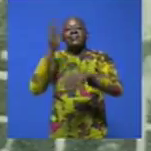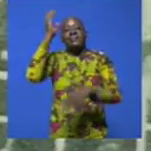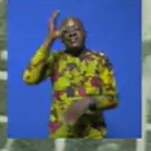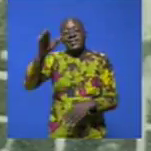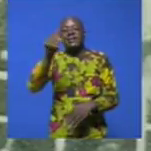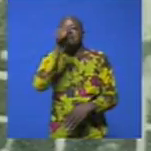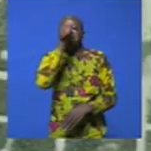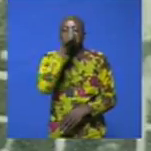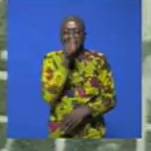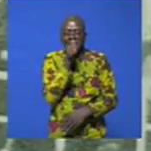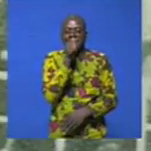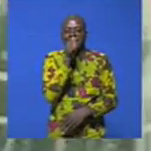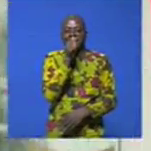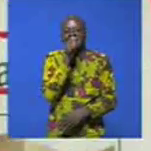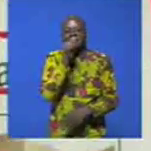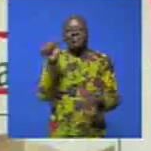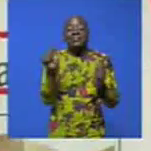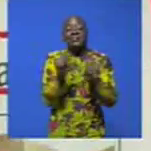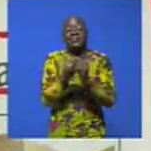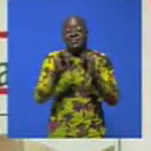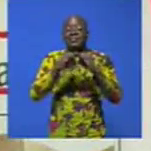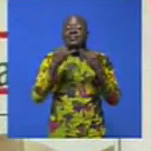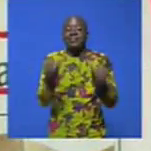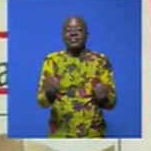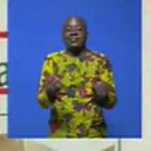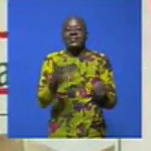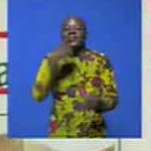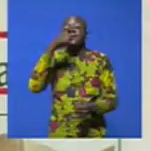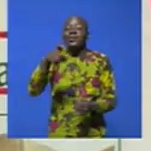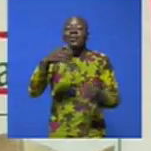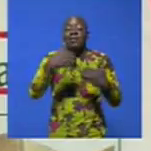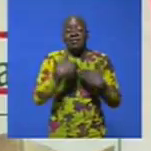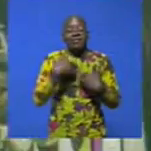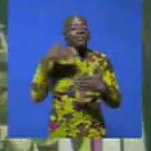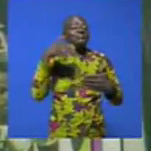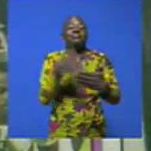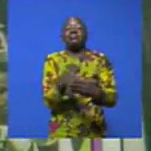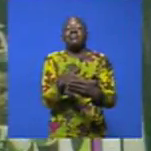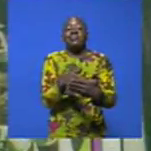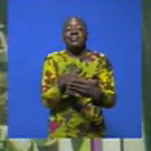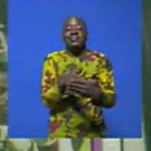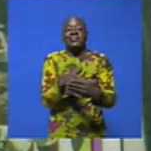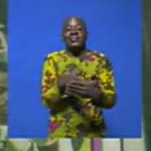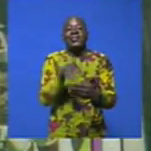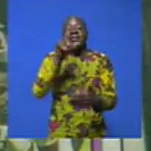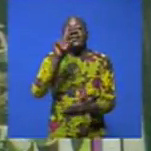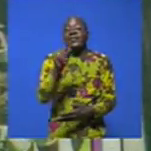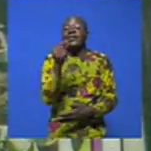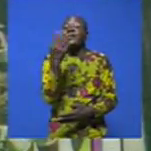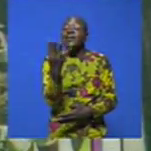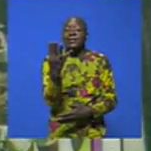méprisant selon o jogo faso doit avoir une limite 24 c'est aussi la limite